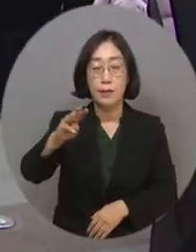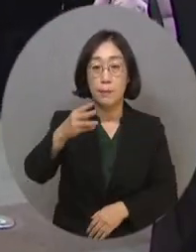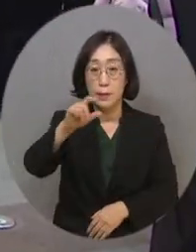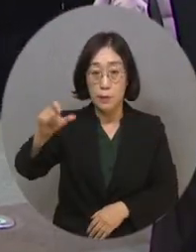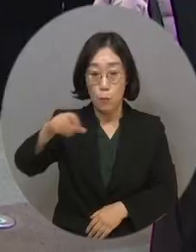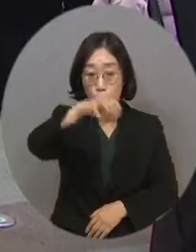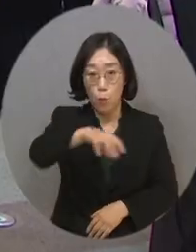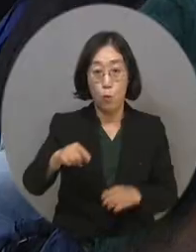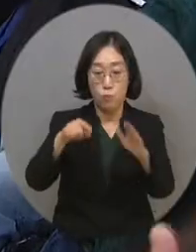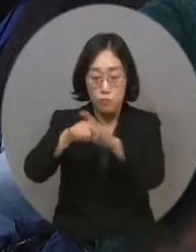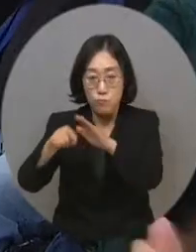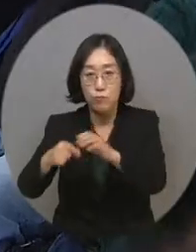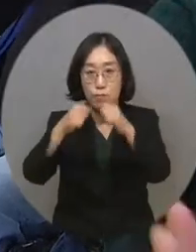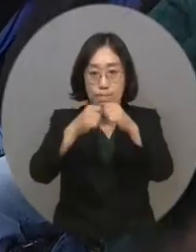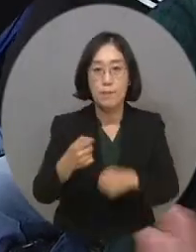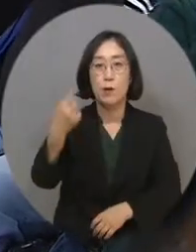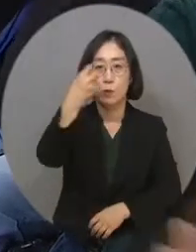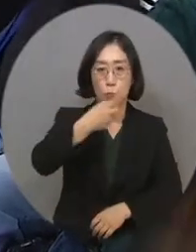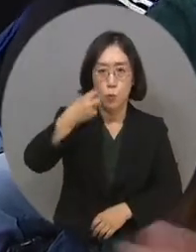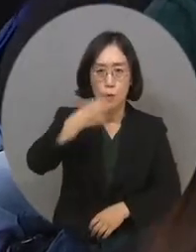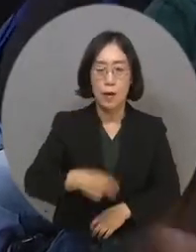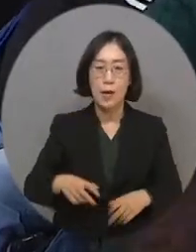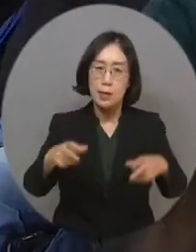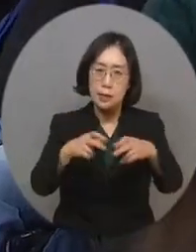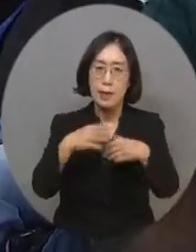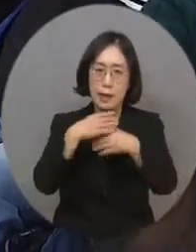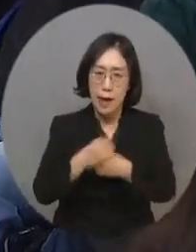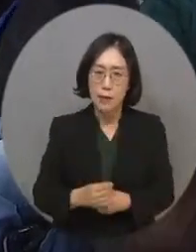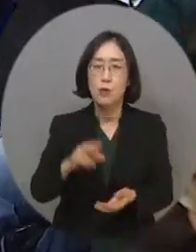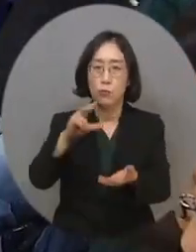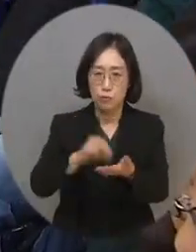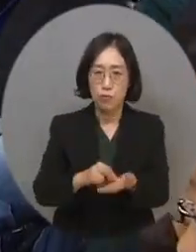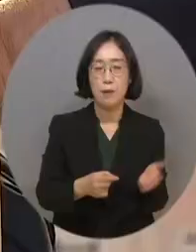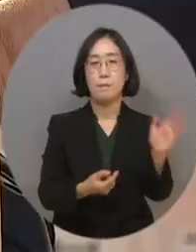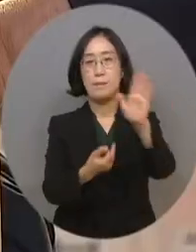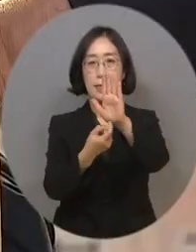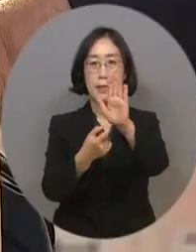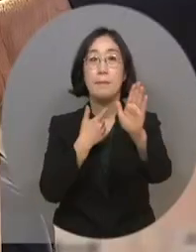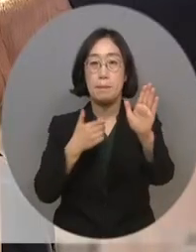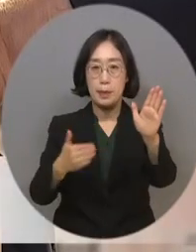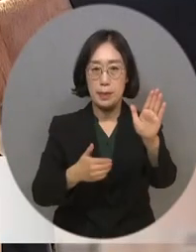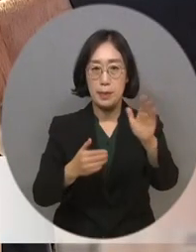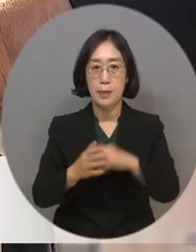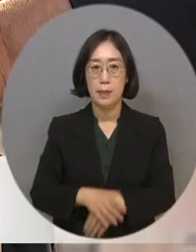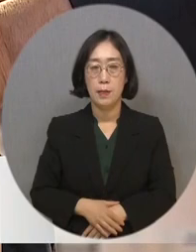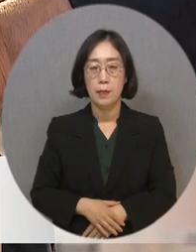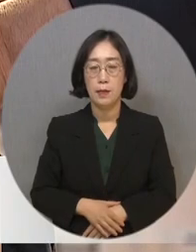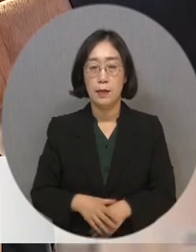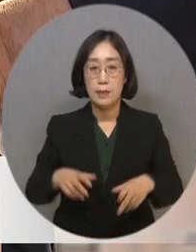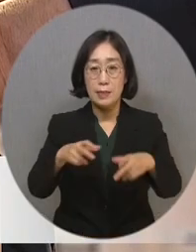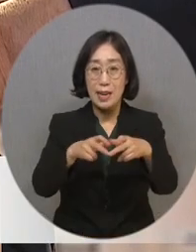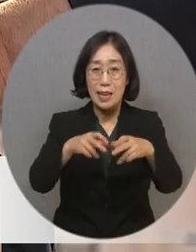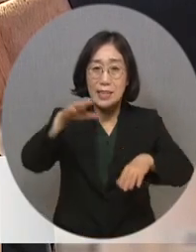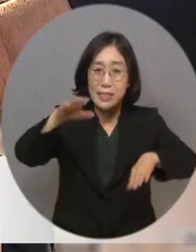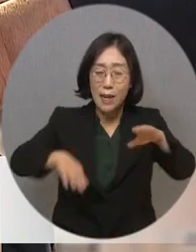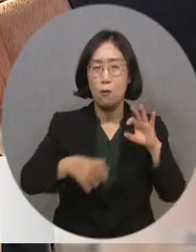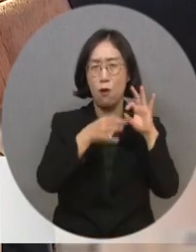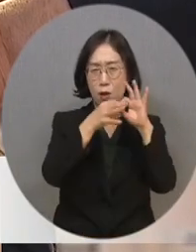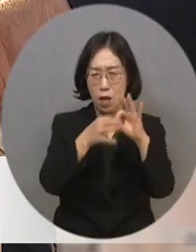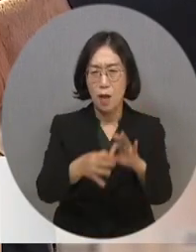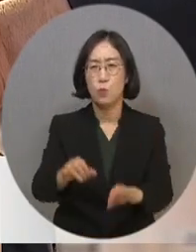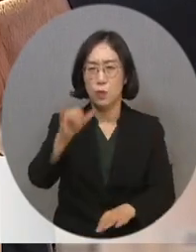조사하여 장애인의 안전취약에 대해 이슈화시킨 바 있습니다. 장애인 차별이 계속될